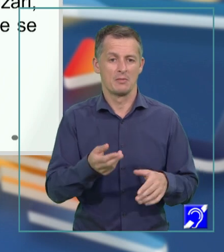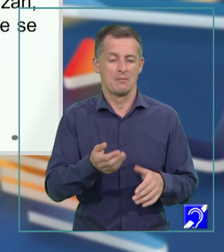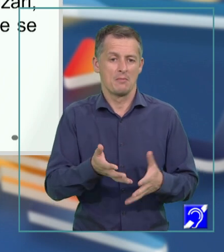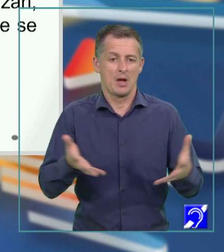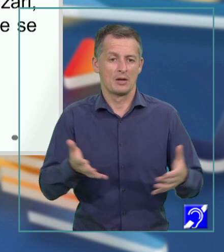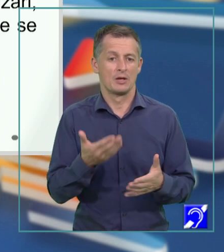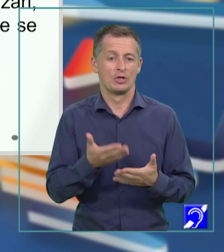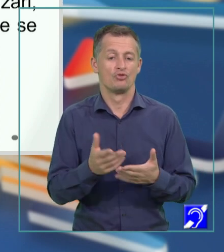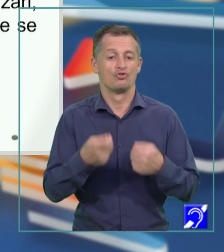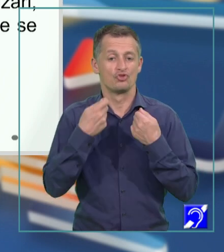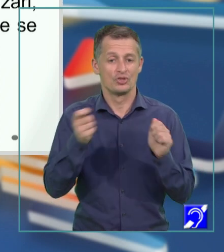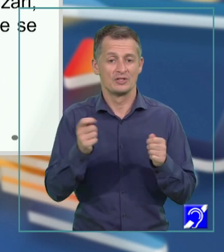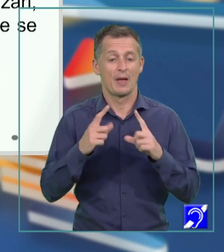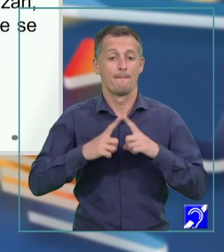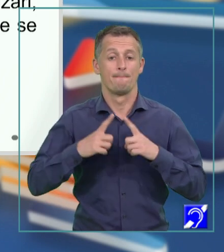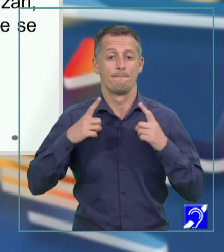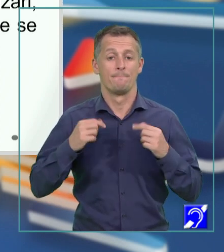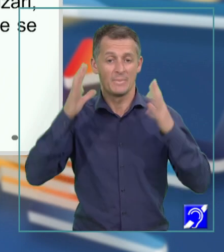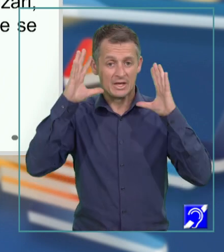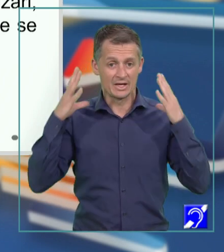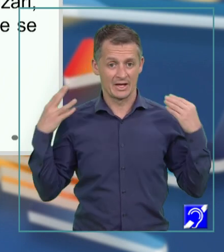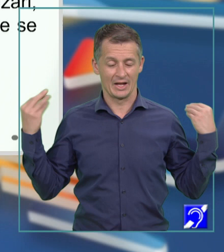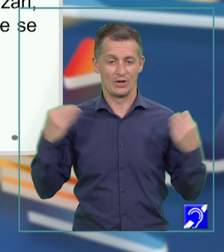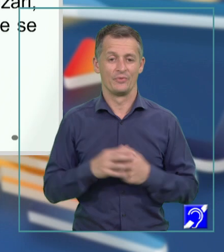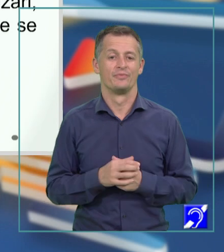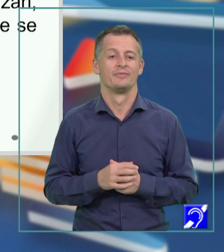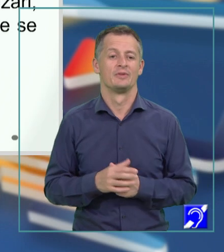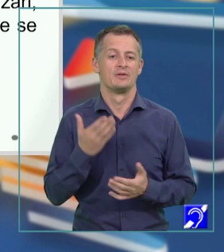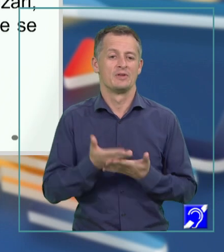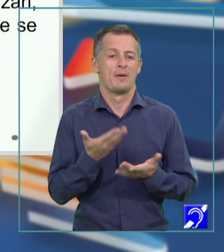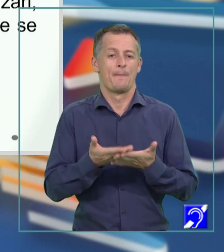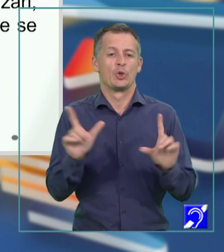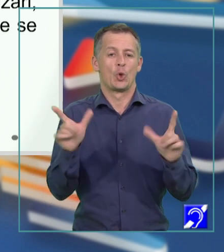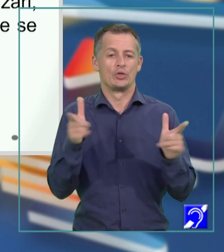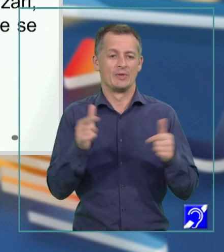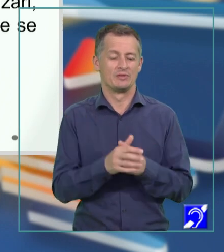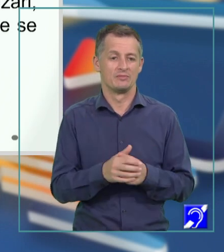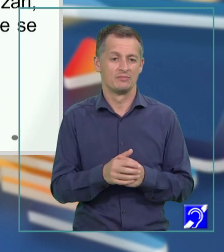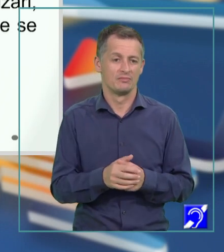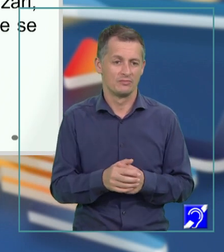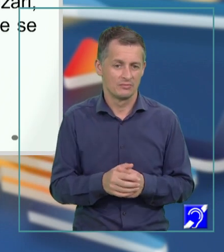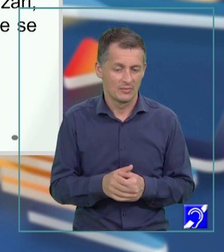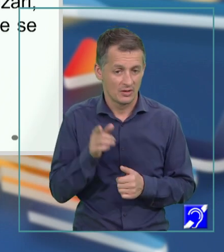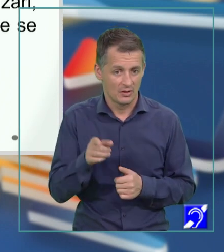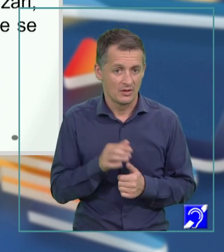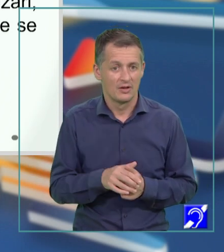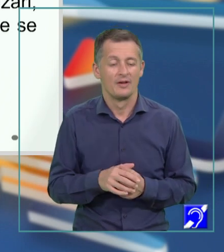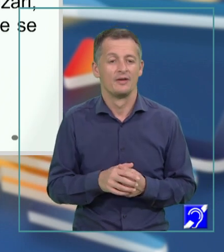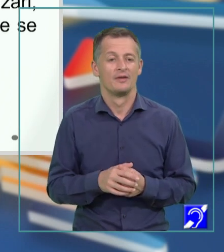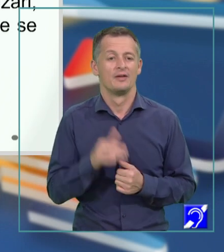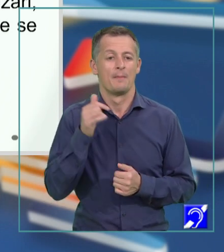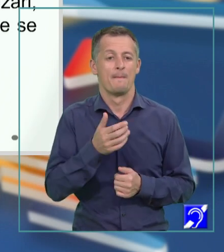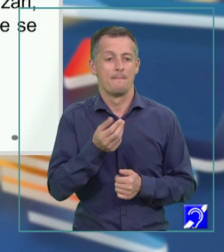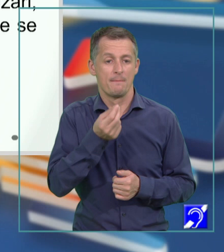mirilor. Masă mare aici are sensul de ospăț. Și masa a fost delicioasă, evident, nu obiectul de